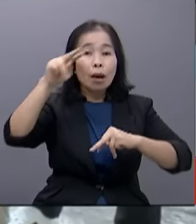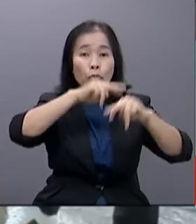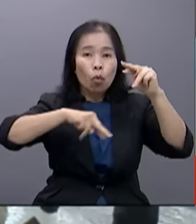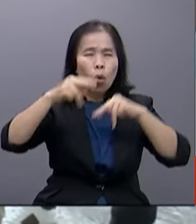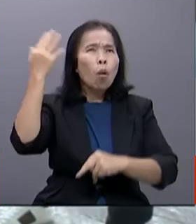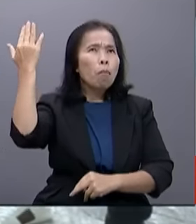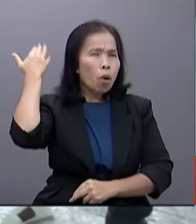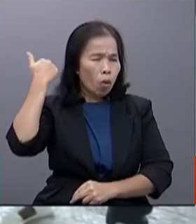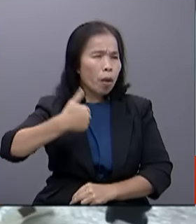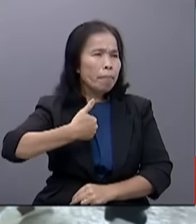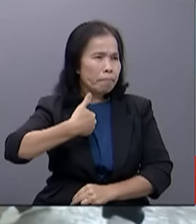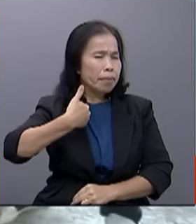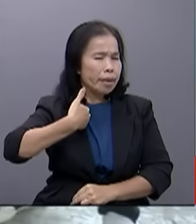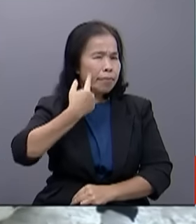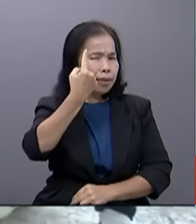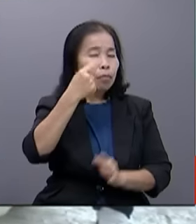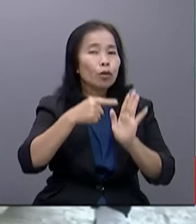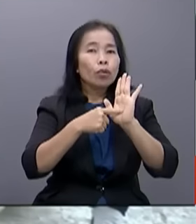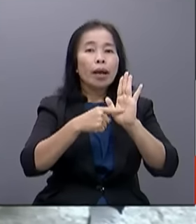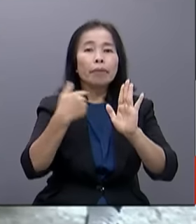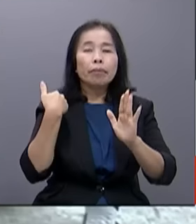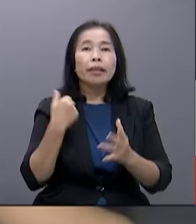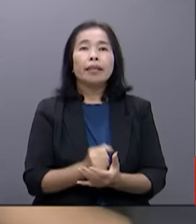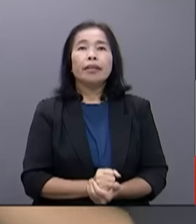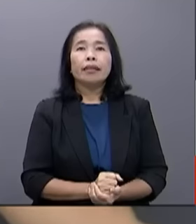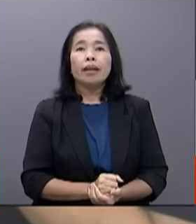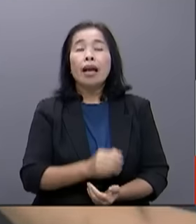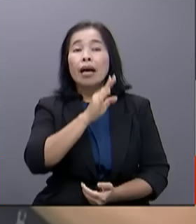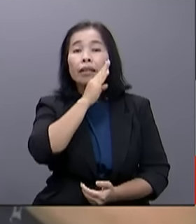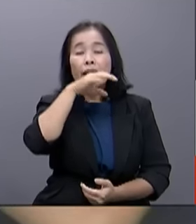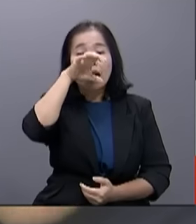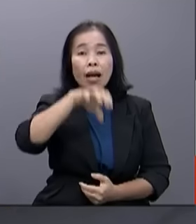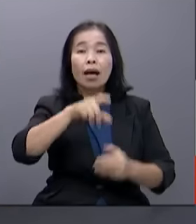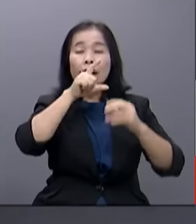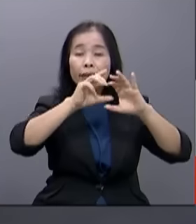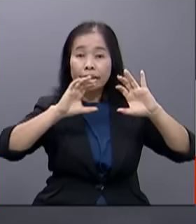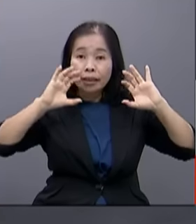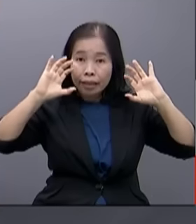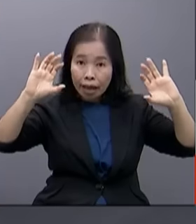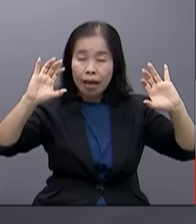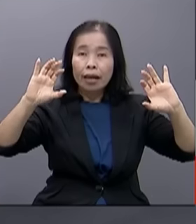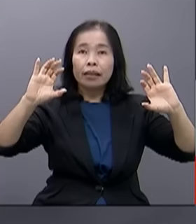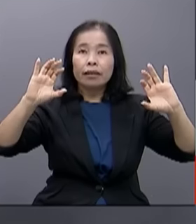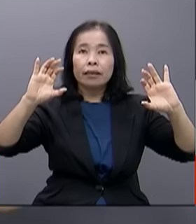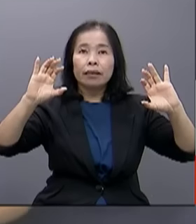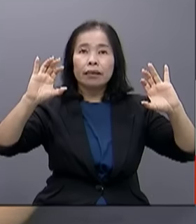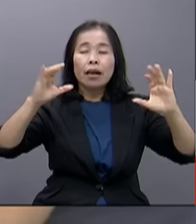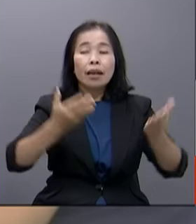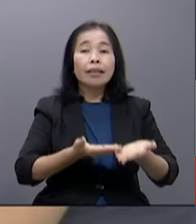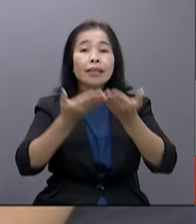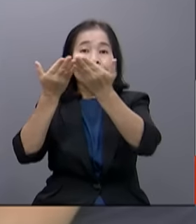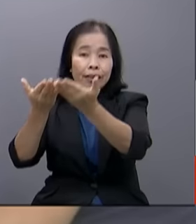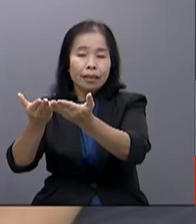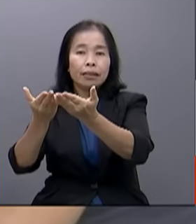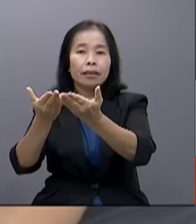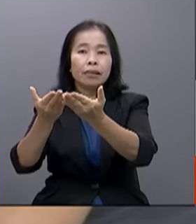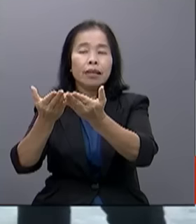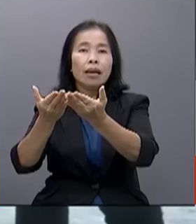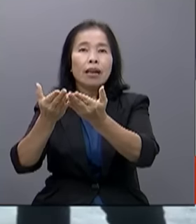ะครับกรณีที่หน่วยราชการหาหรือกฤษฎีกาไปอย่าง